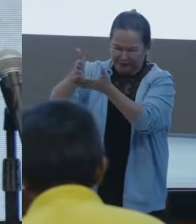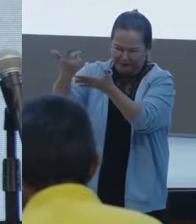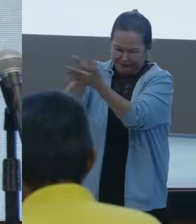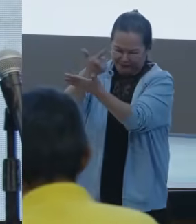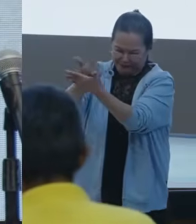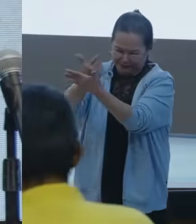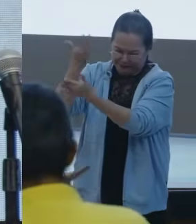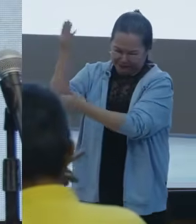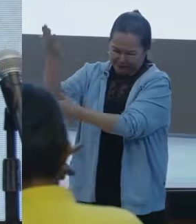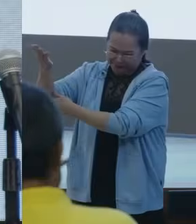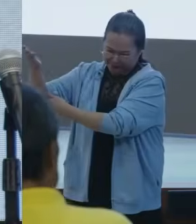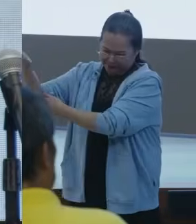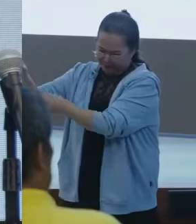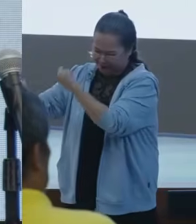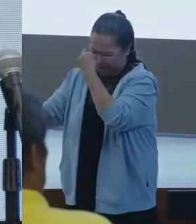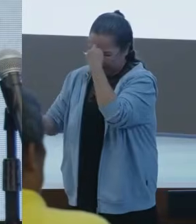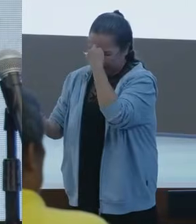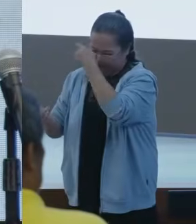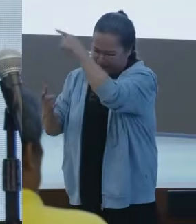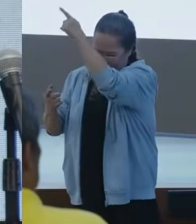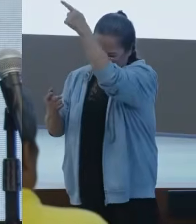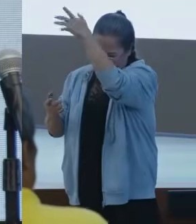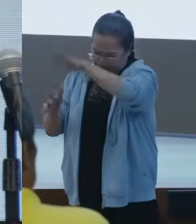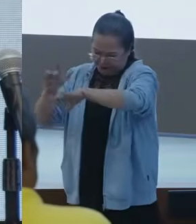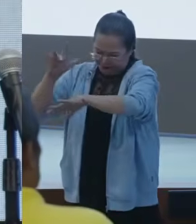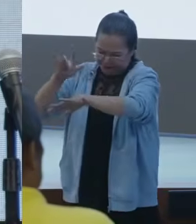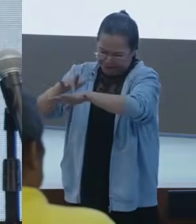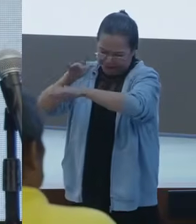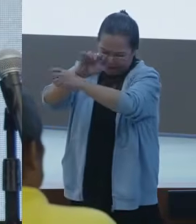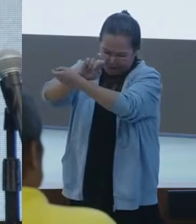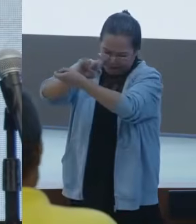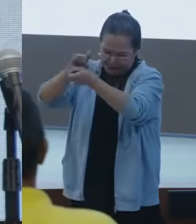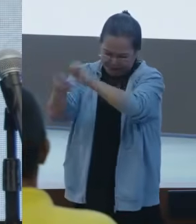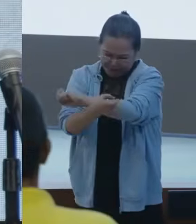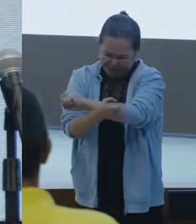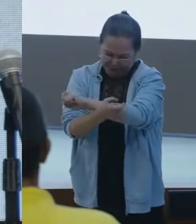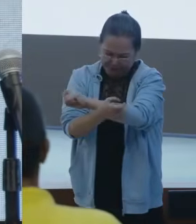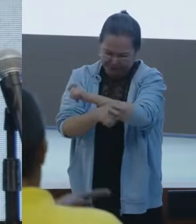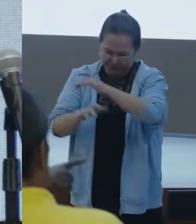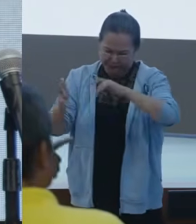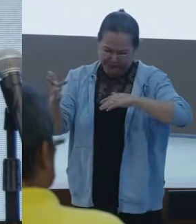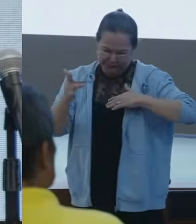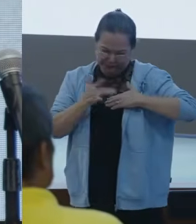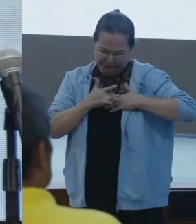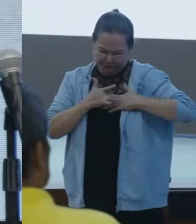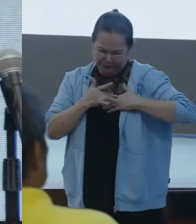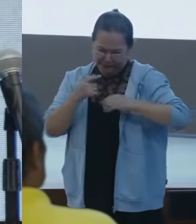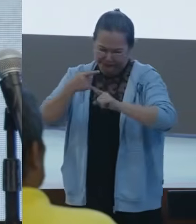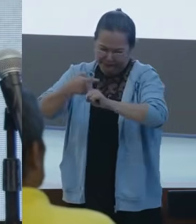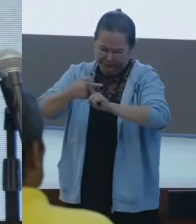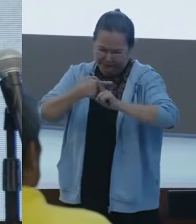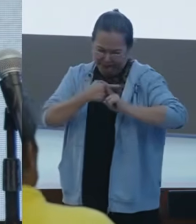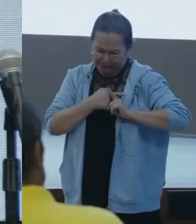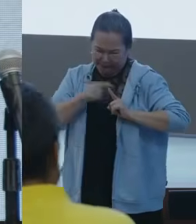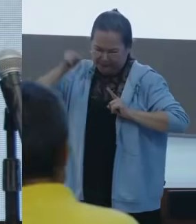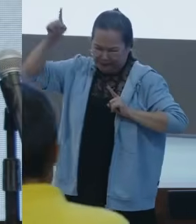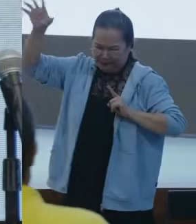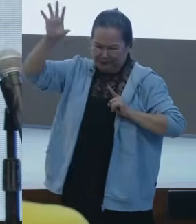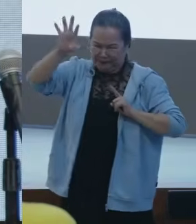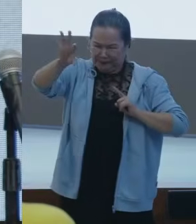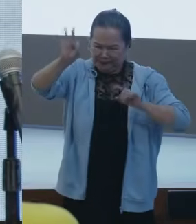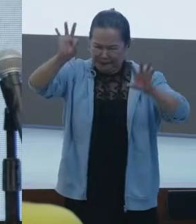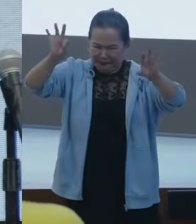inyo, sapagkat kayo ang nagbabago, kayo ang tumatawag, kayo ang naghihirang